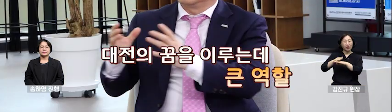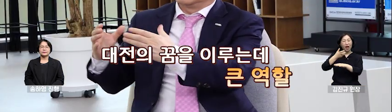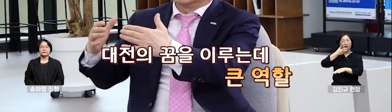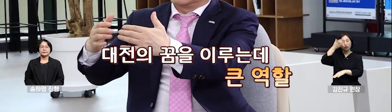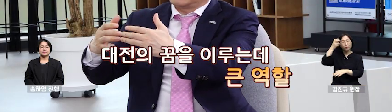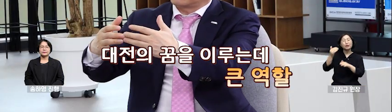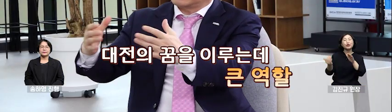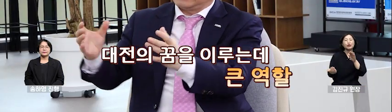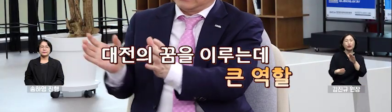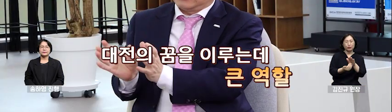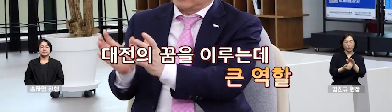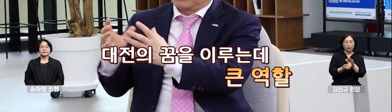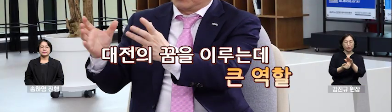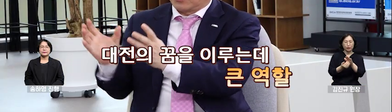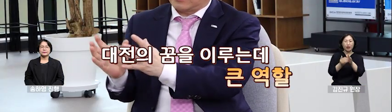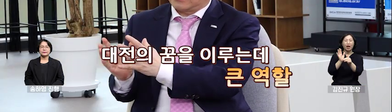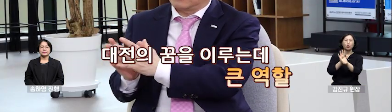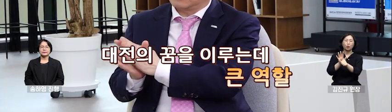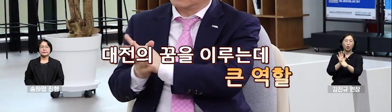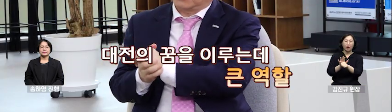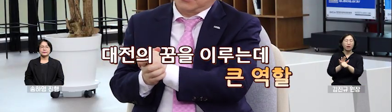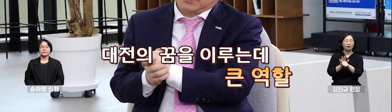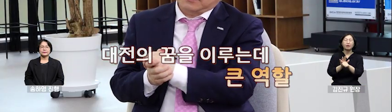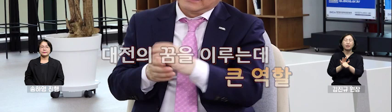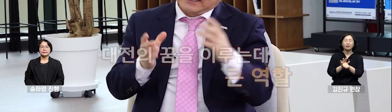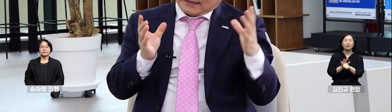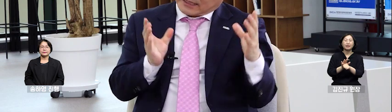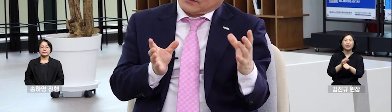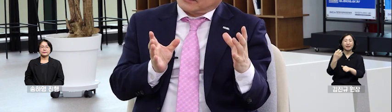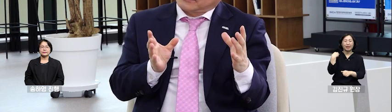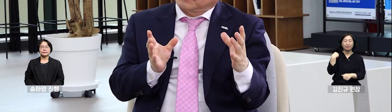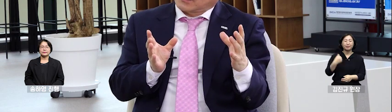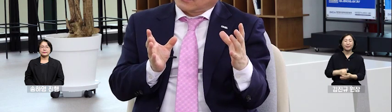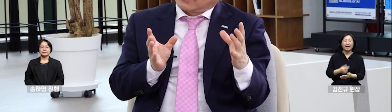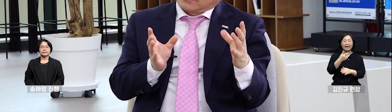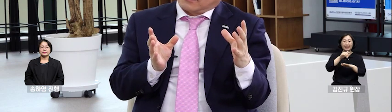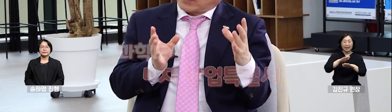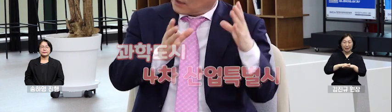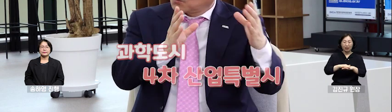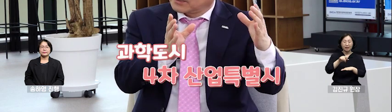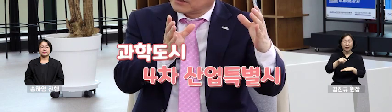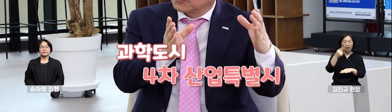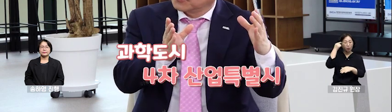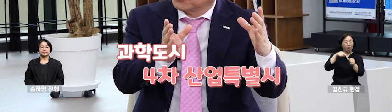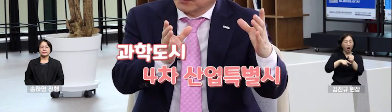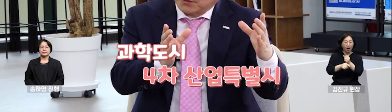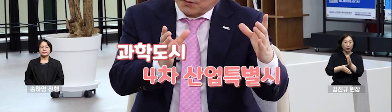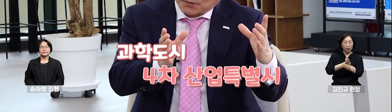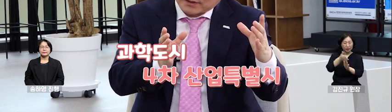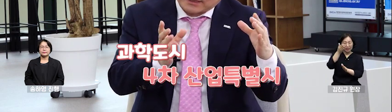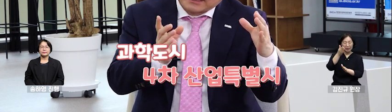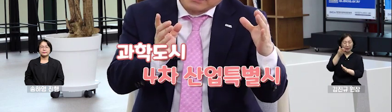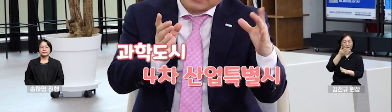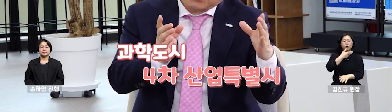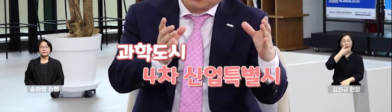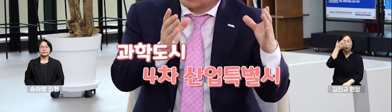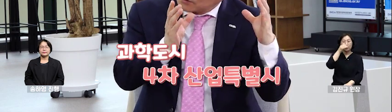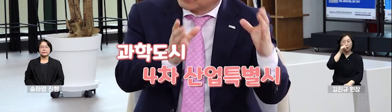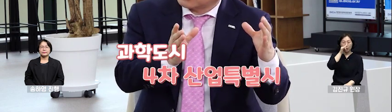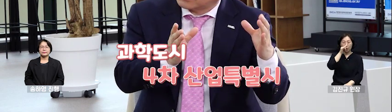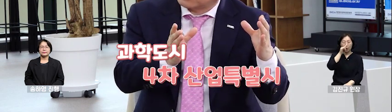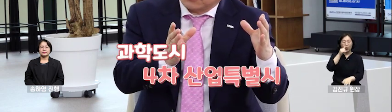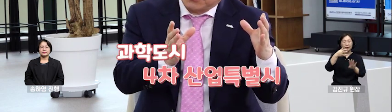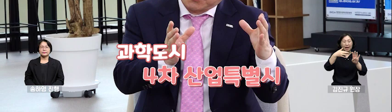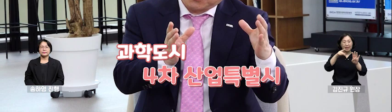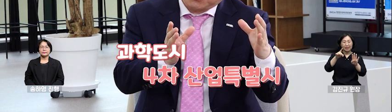이루는데 역할이 이 부분 역할이 있다고 생각하거든요 그래서 대전이 지금 어 과학도시 대전을 꿈꾸고 있고 4차 상남면